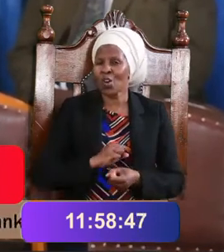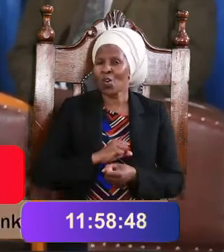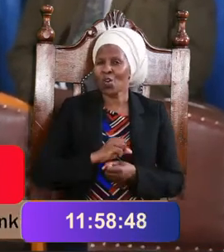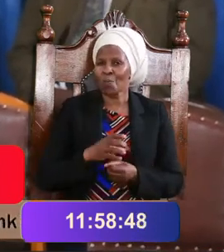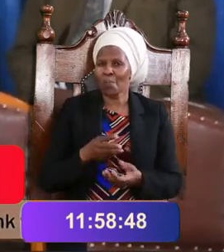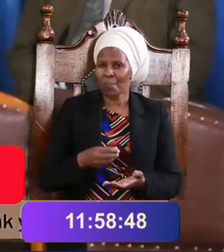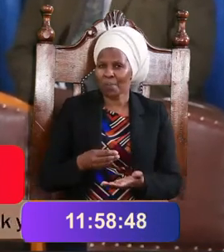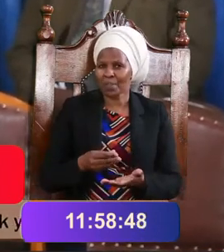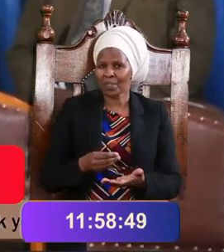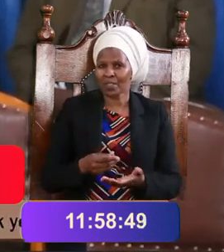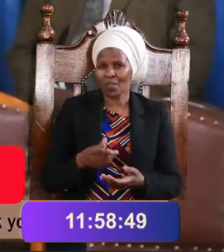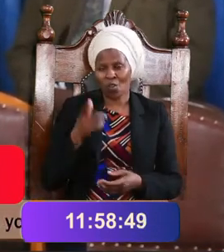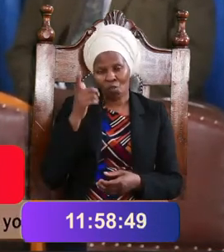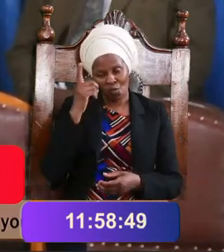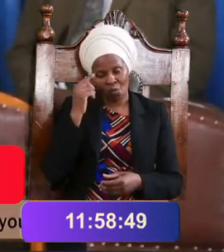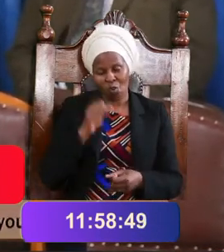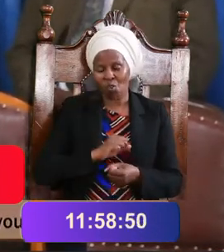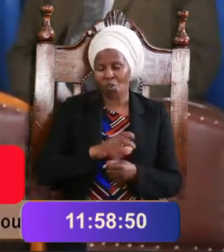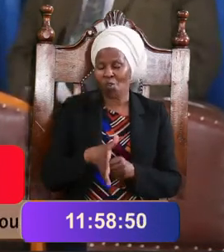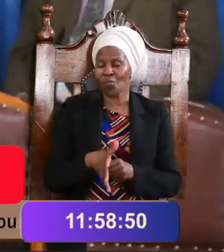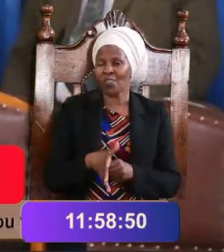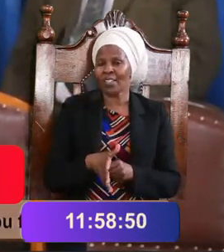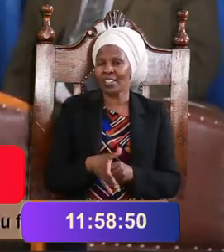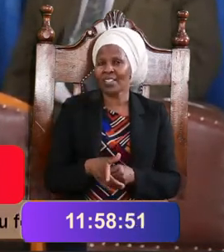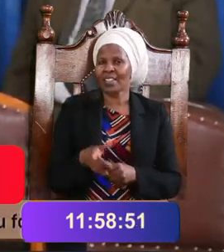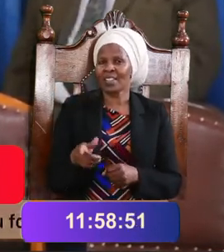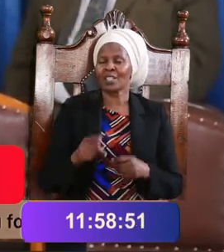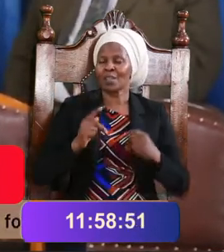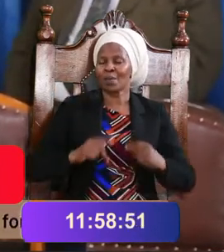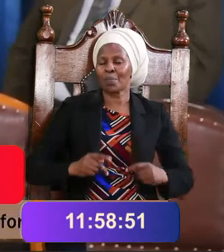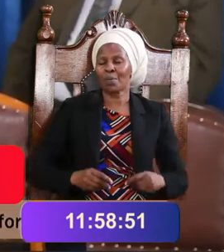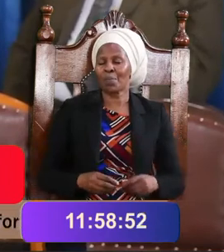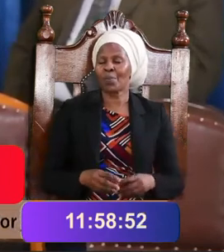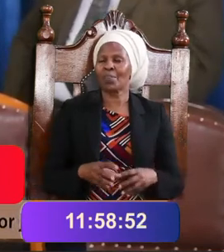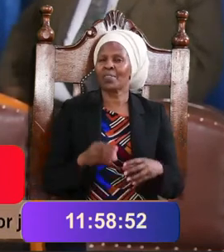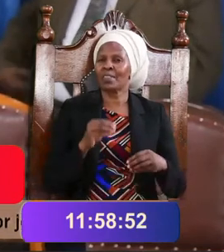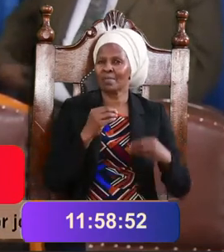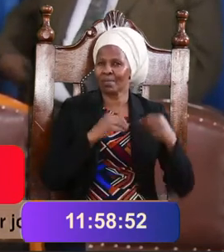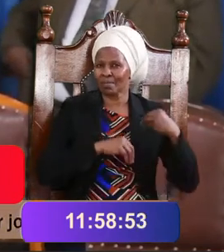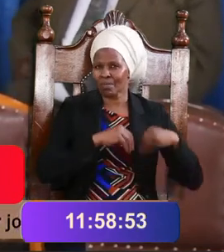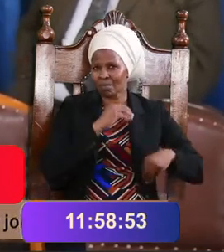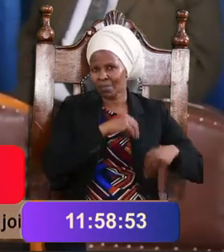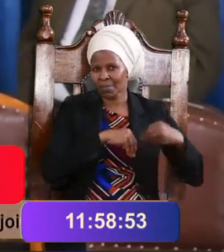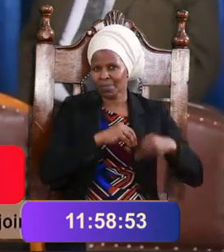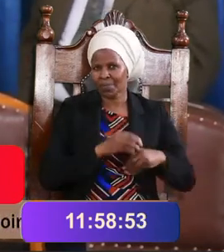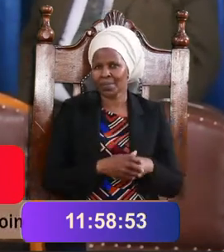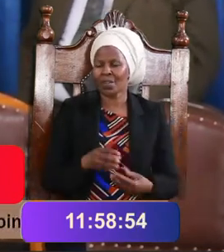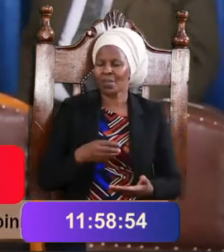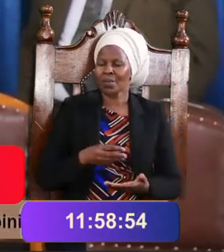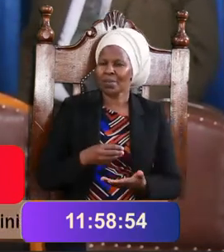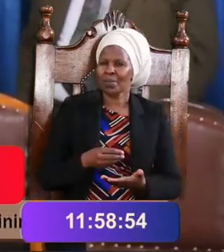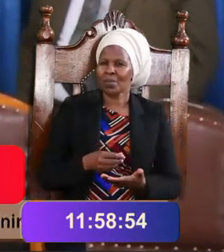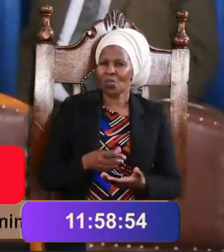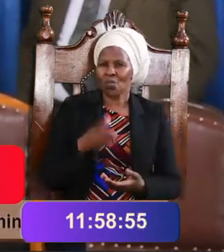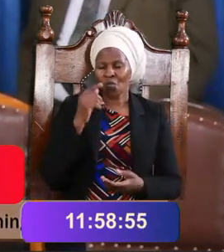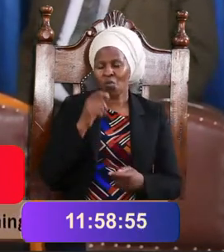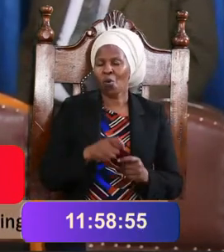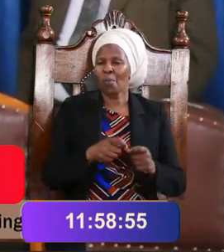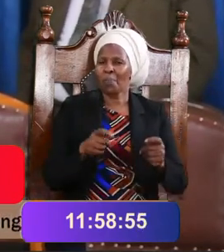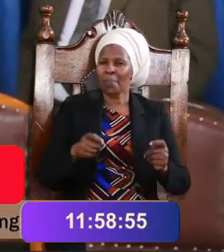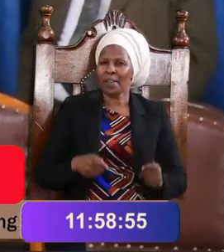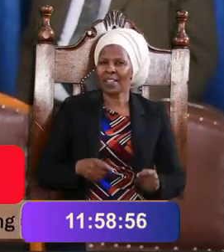Pesa za kujenga ICU, wakawa wanakula. Pesa za kununua vitanda, wanafanya